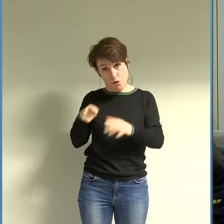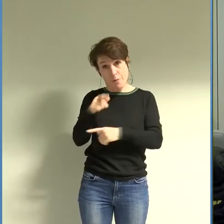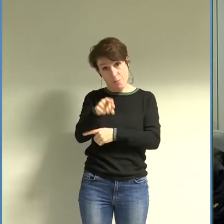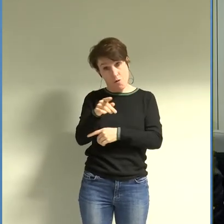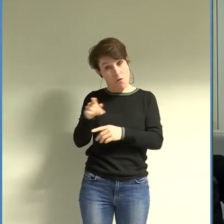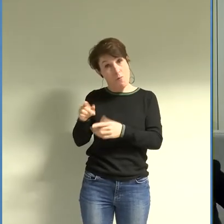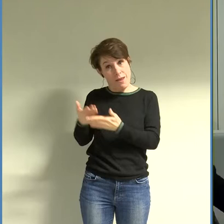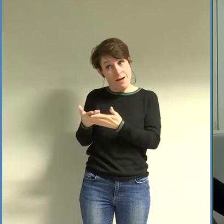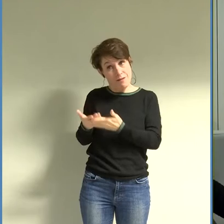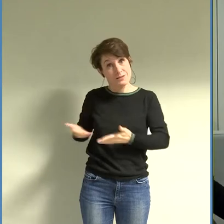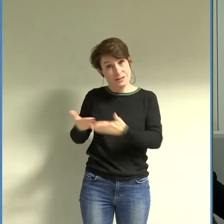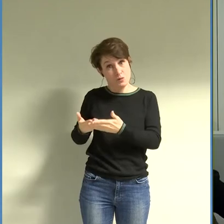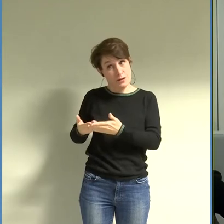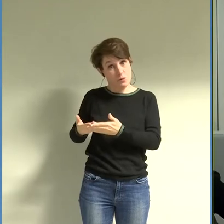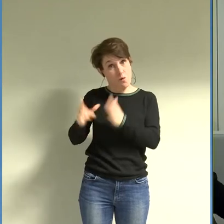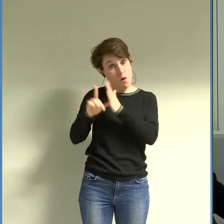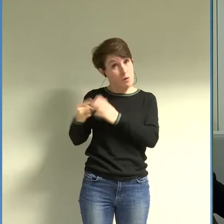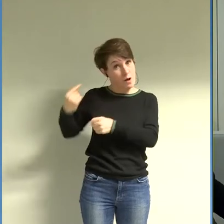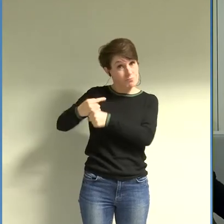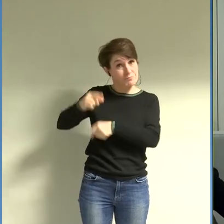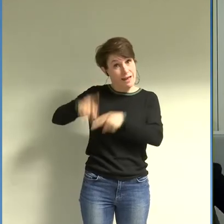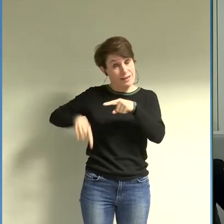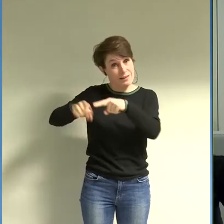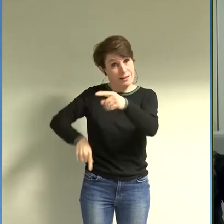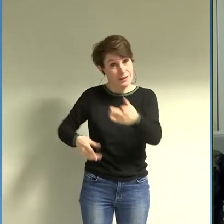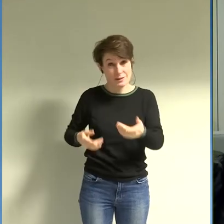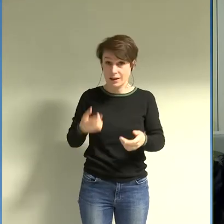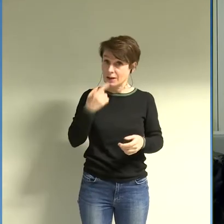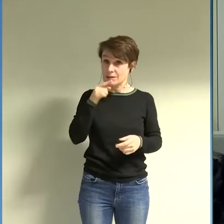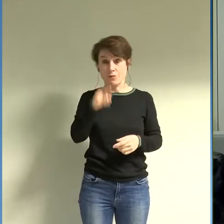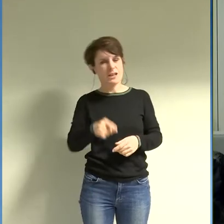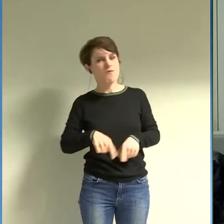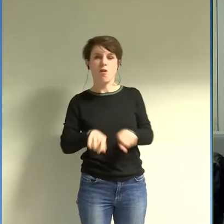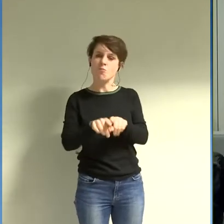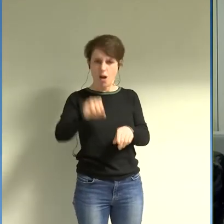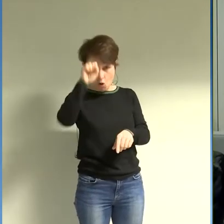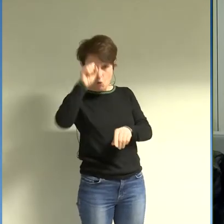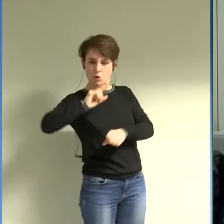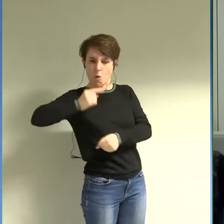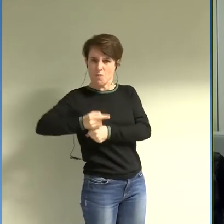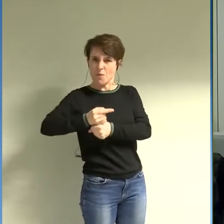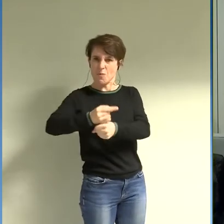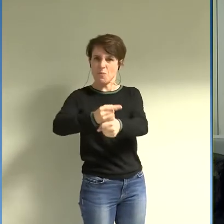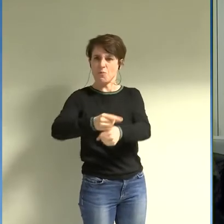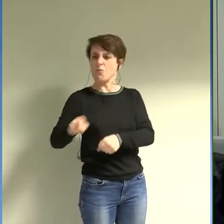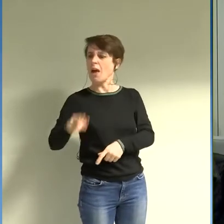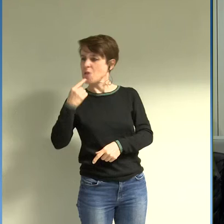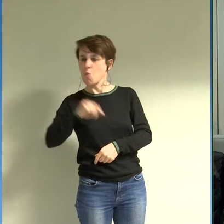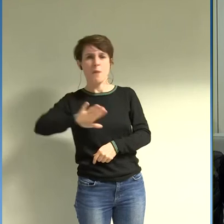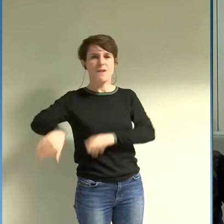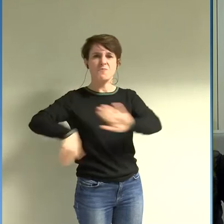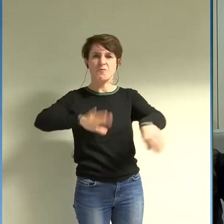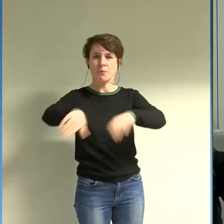morale interdisons tout paroles d'exclusion et autres dont vous êtes les seuls à juger des critères